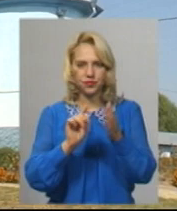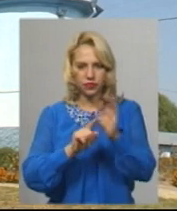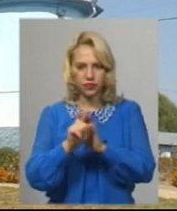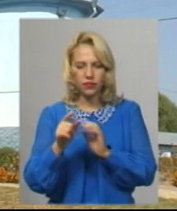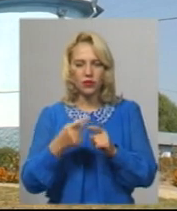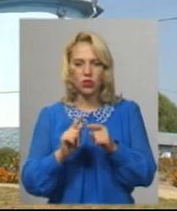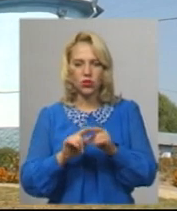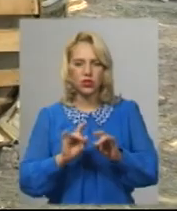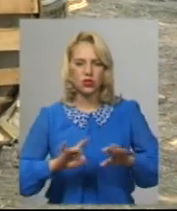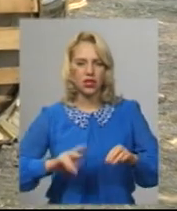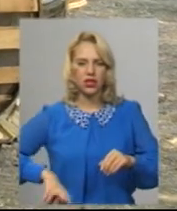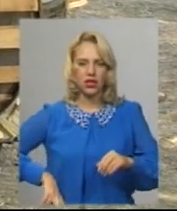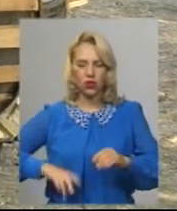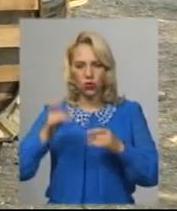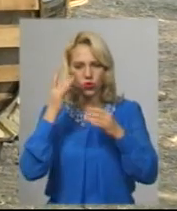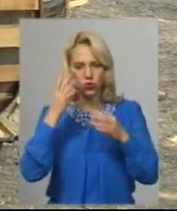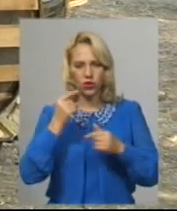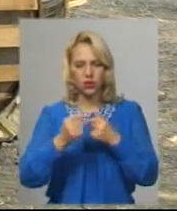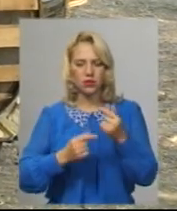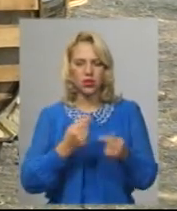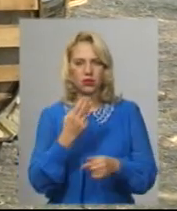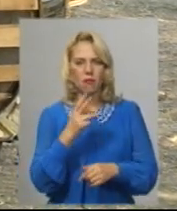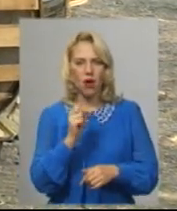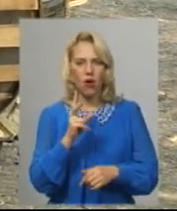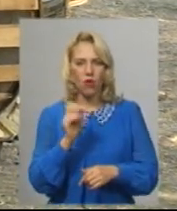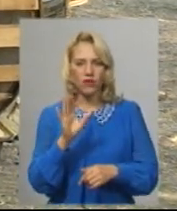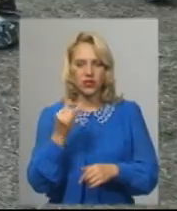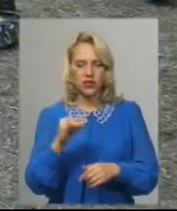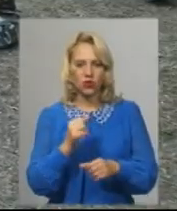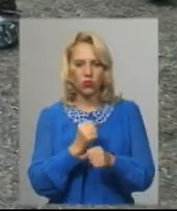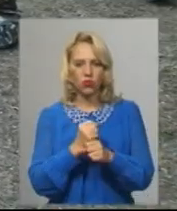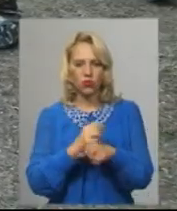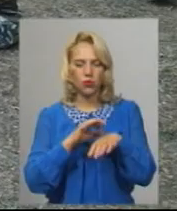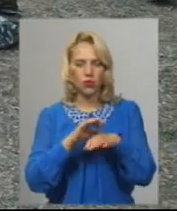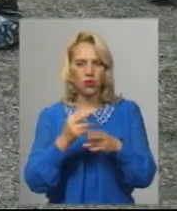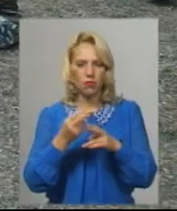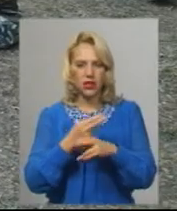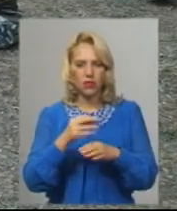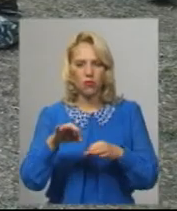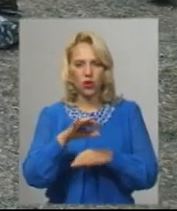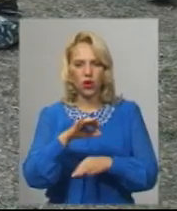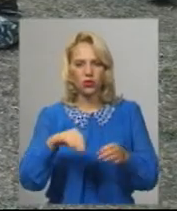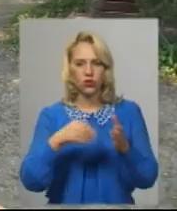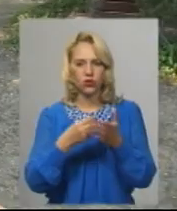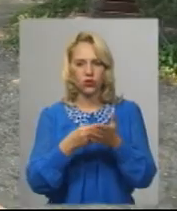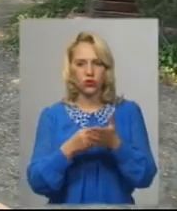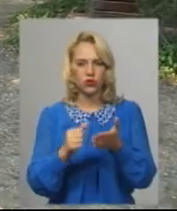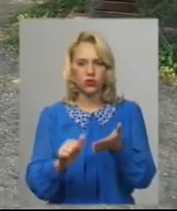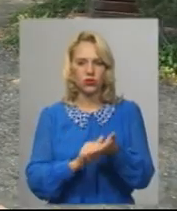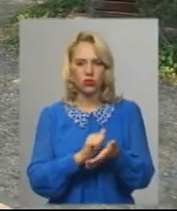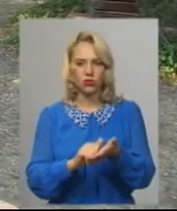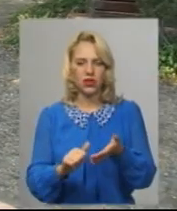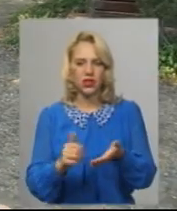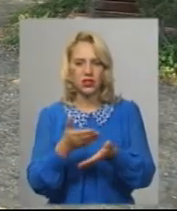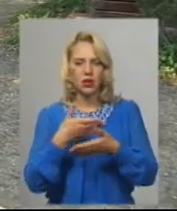культури спадщини Хмельниччини Сергій Шпаковський. За його словами, роботи проводяться без проектно-кошторисної документації.